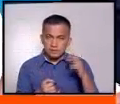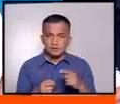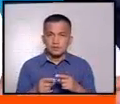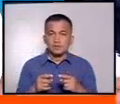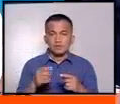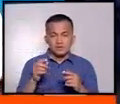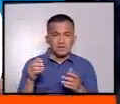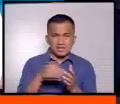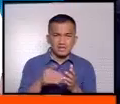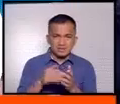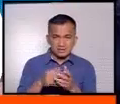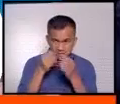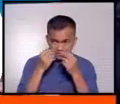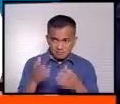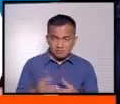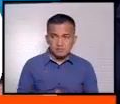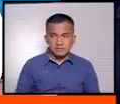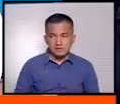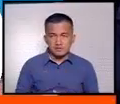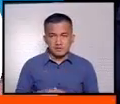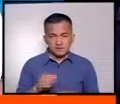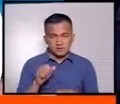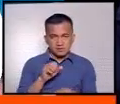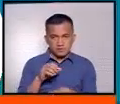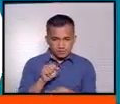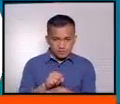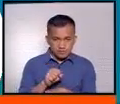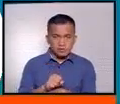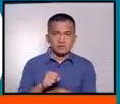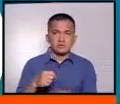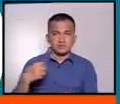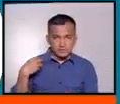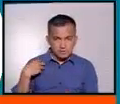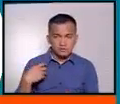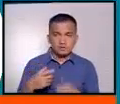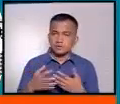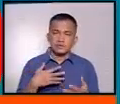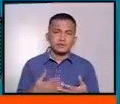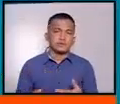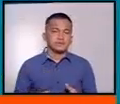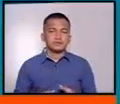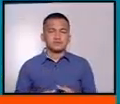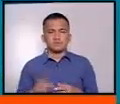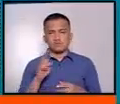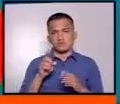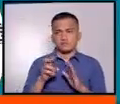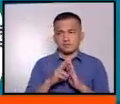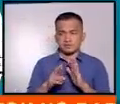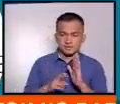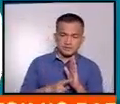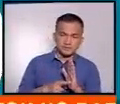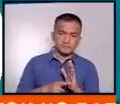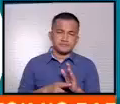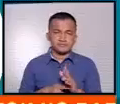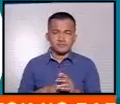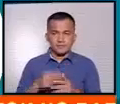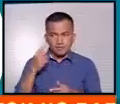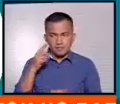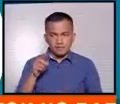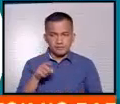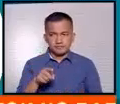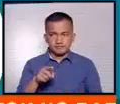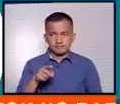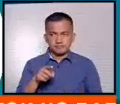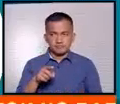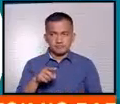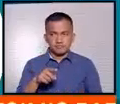siguro ng mga nanonood, employer yes, man o mga employee. Ano bang patakaran para doon sa